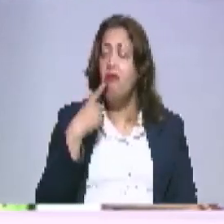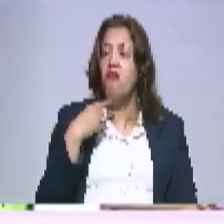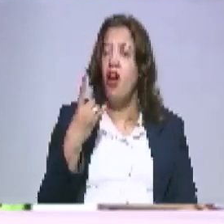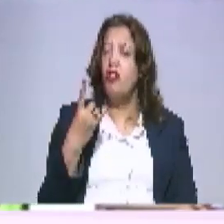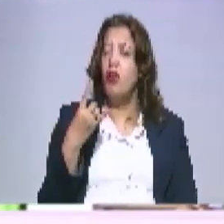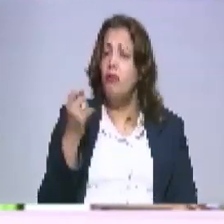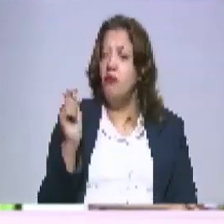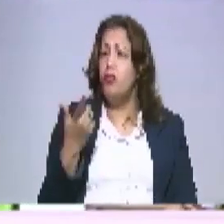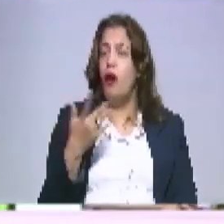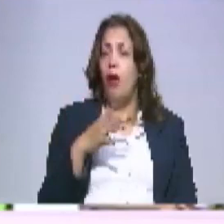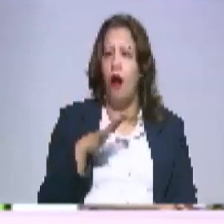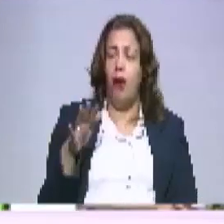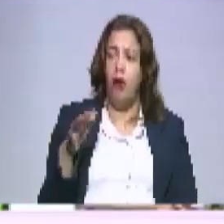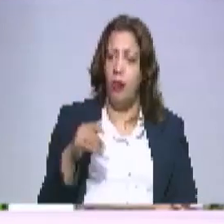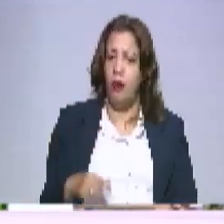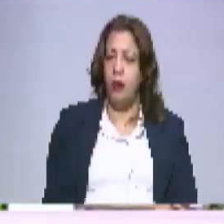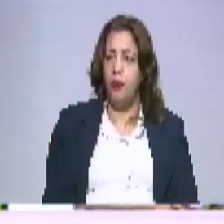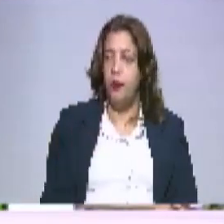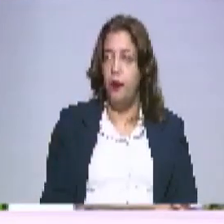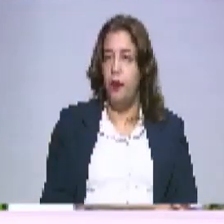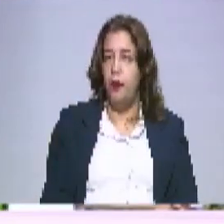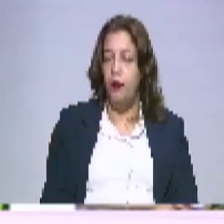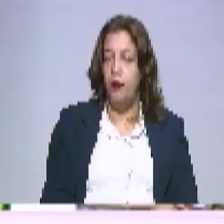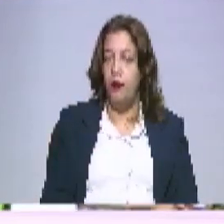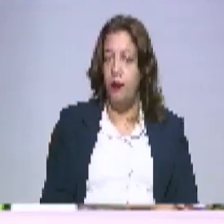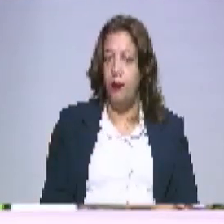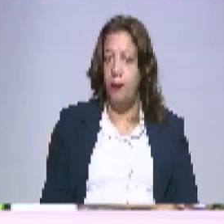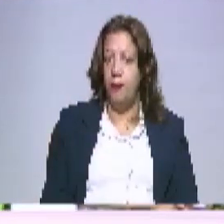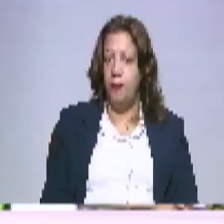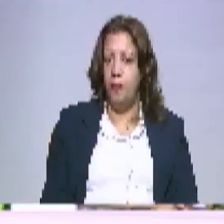حاجه هتخلص. فاضل لنا وقت قد ايه؟